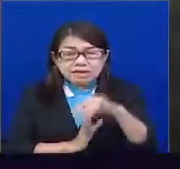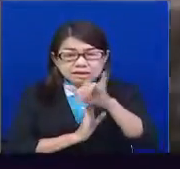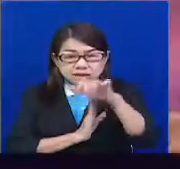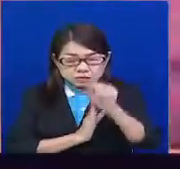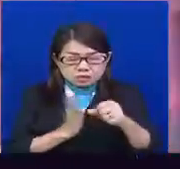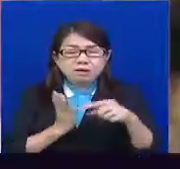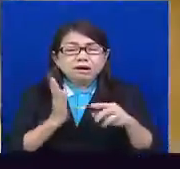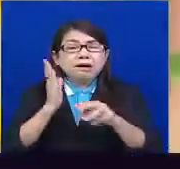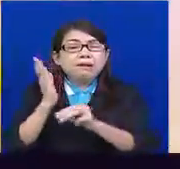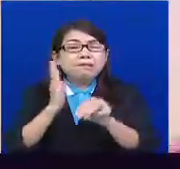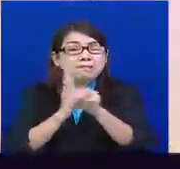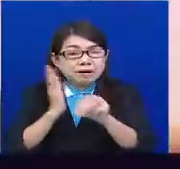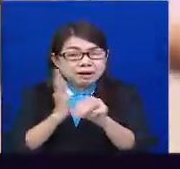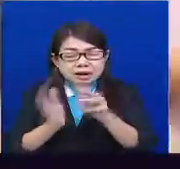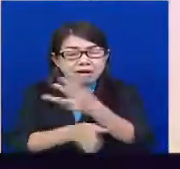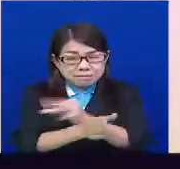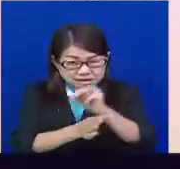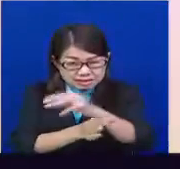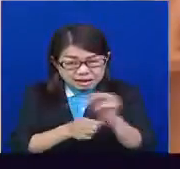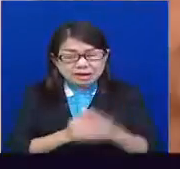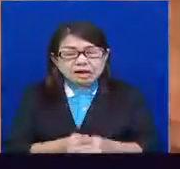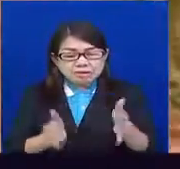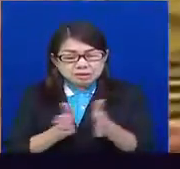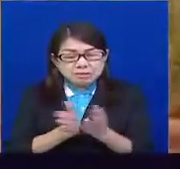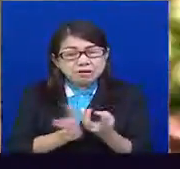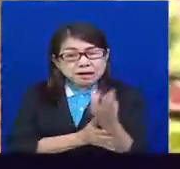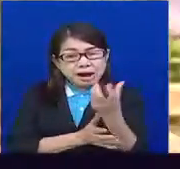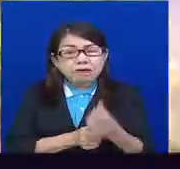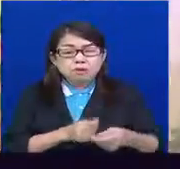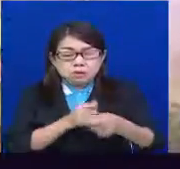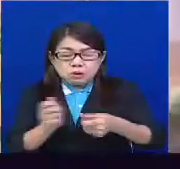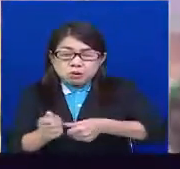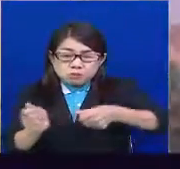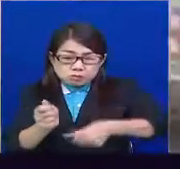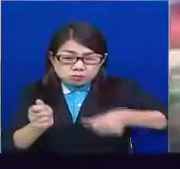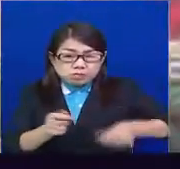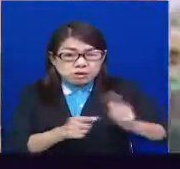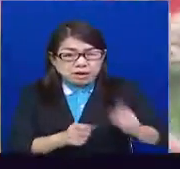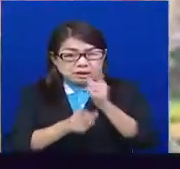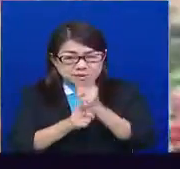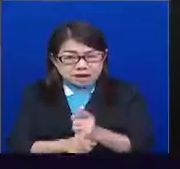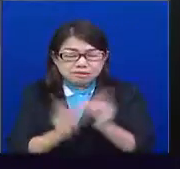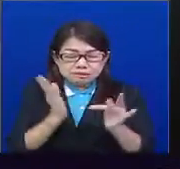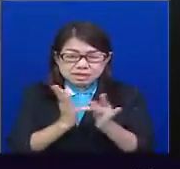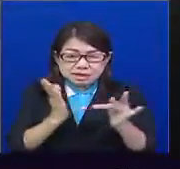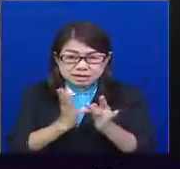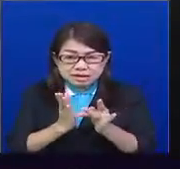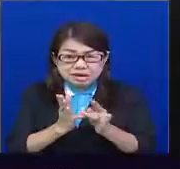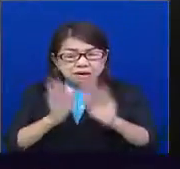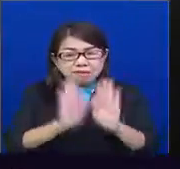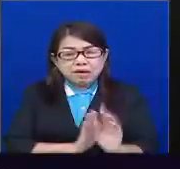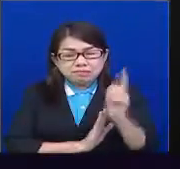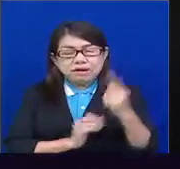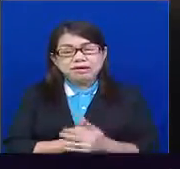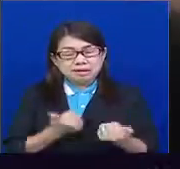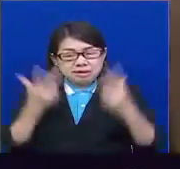ในการพัฒนาข้าวหอมฤตทุ่งกุลาด้วยวิทยาศาสตร์เทคโนโลยีและนวัตกรรมนายกรัฐมนตรียังได้เยี่ยมชมนิทรรศการ